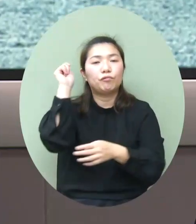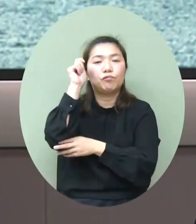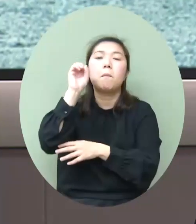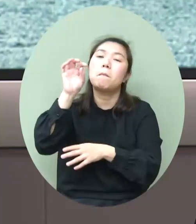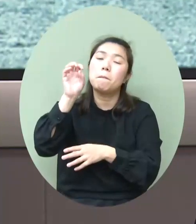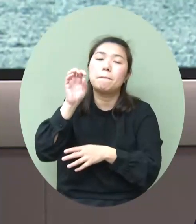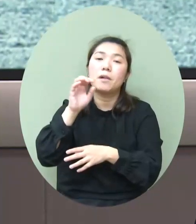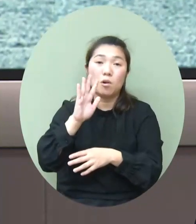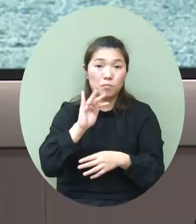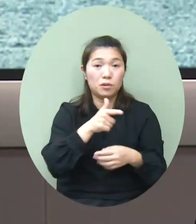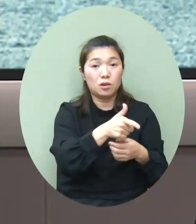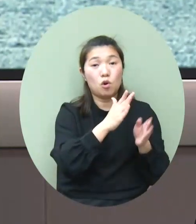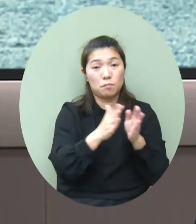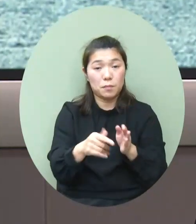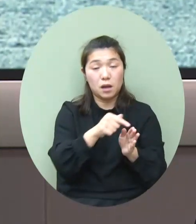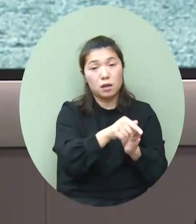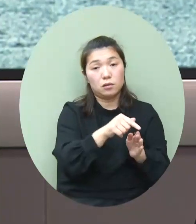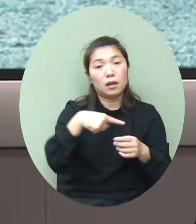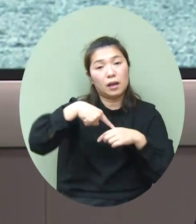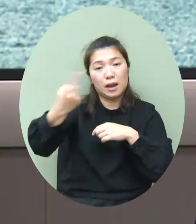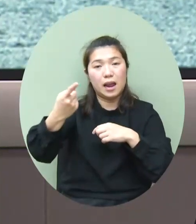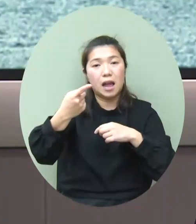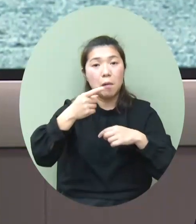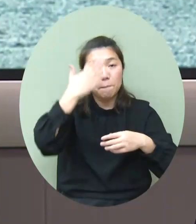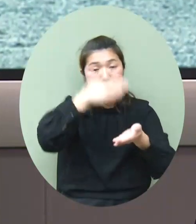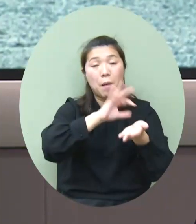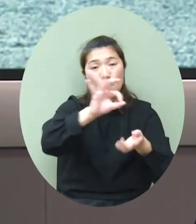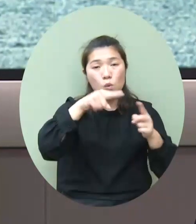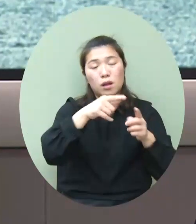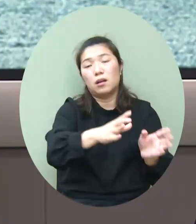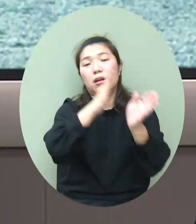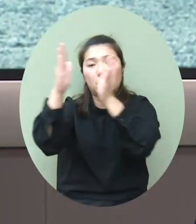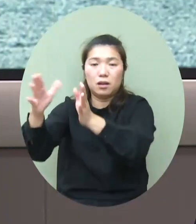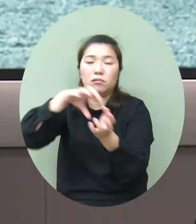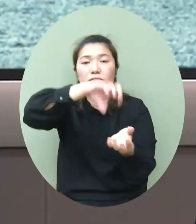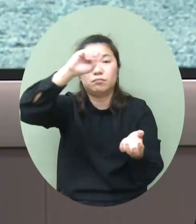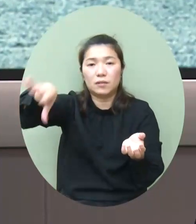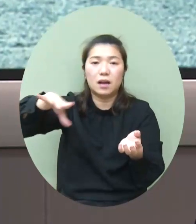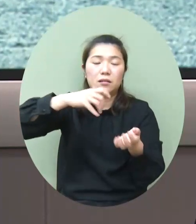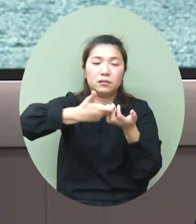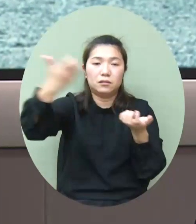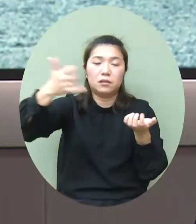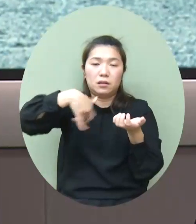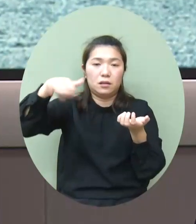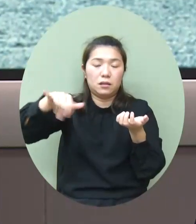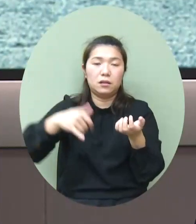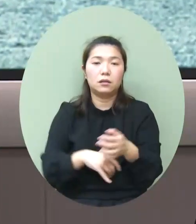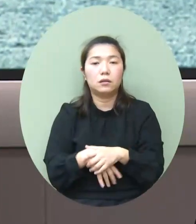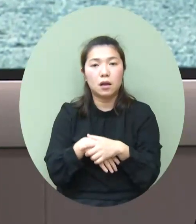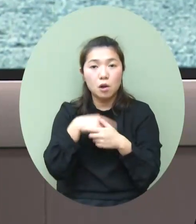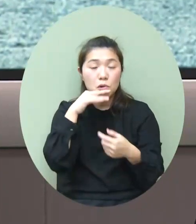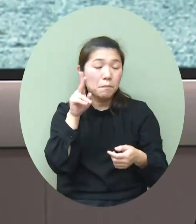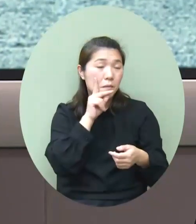染的话，我们也会联络社会福利署，看看是否可能其他院友可以撤离。但目